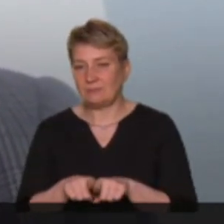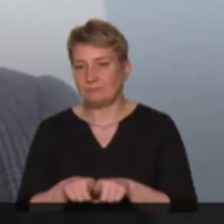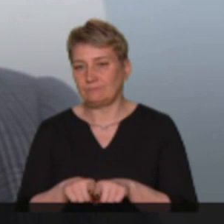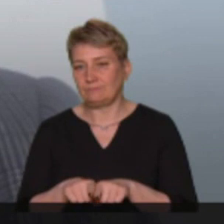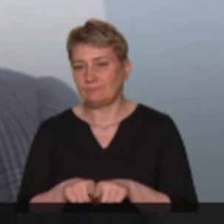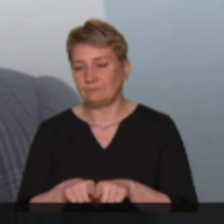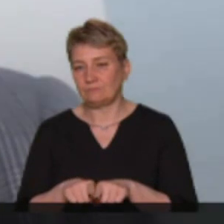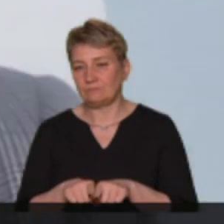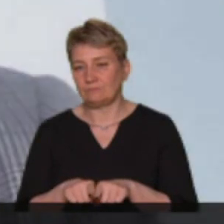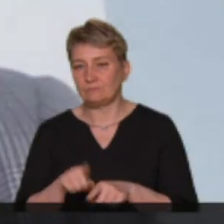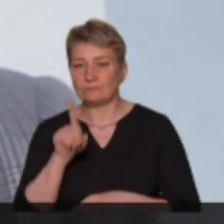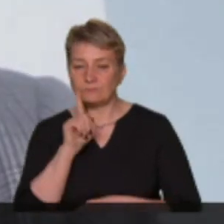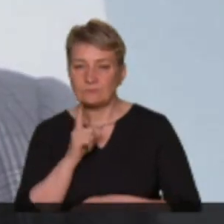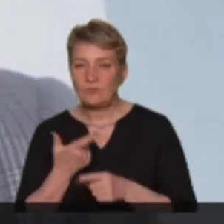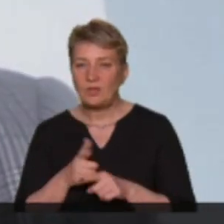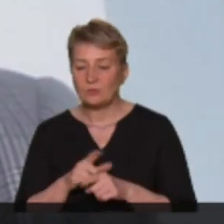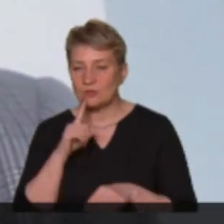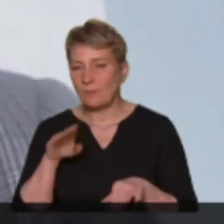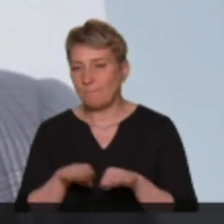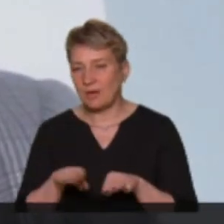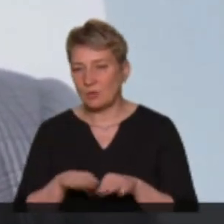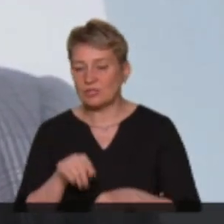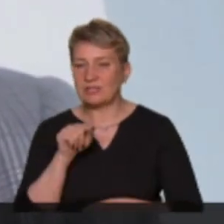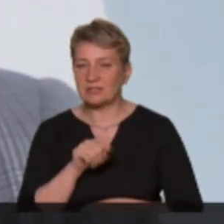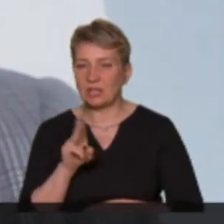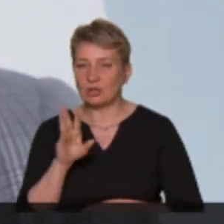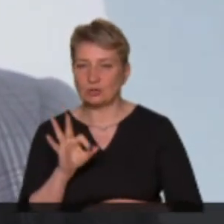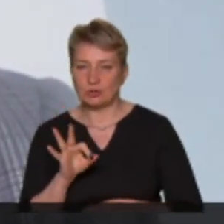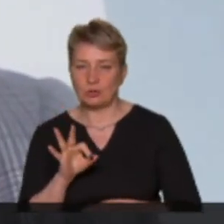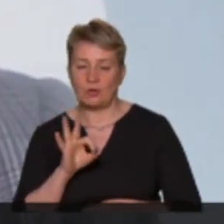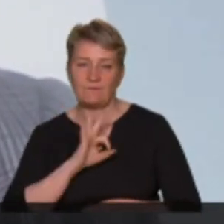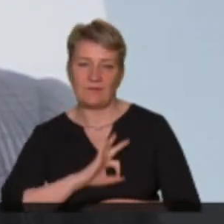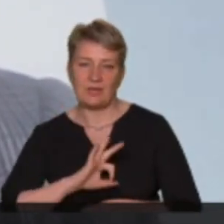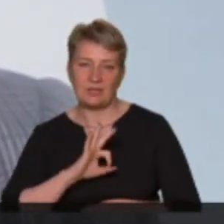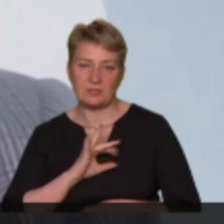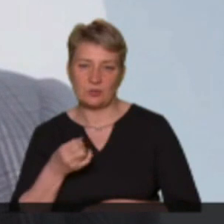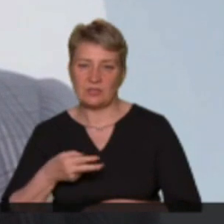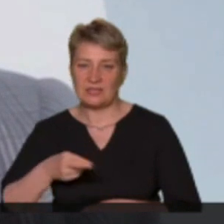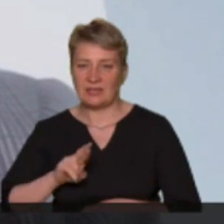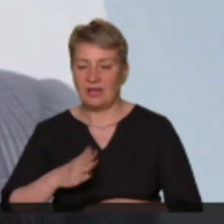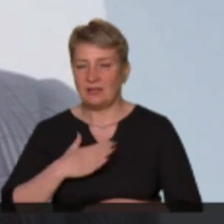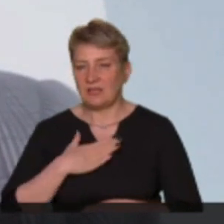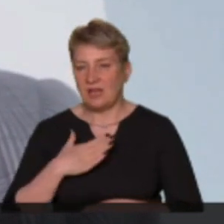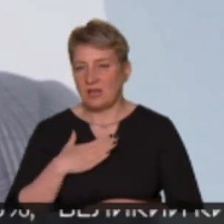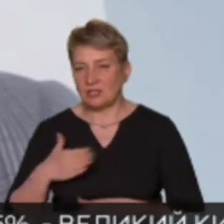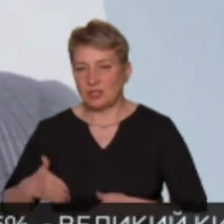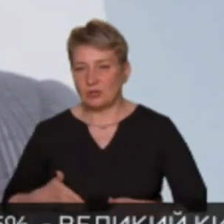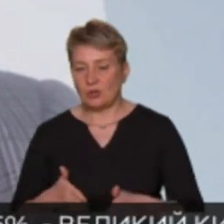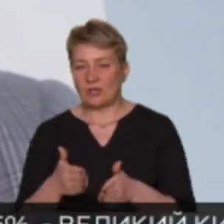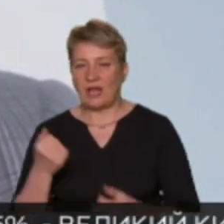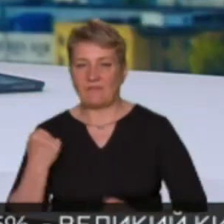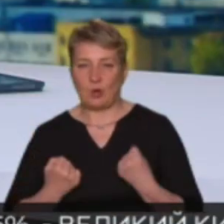досить зручна. Це дуже похоже, наприклад, на те, що використовується для наших доріг автомобільних.